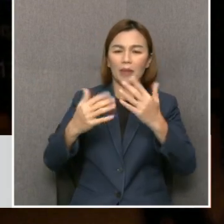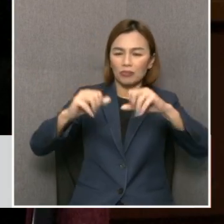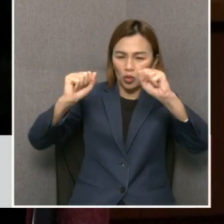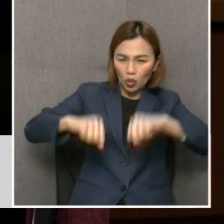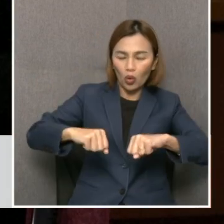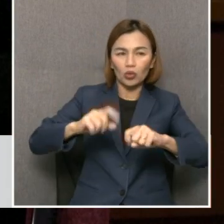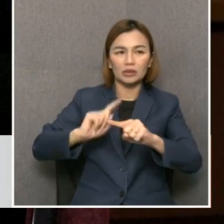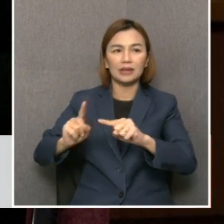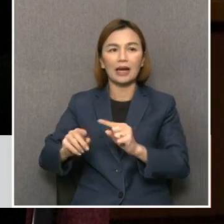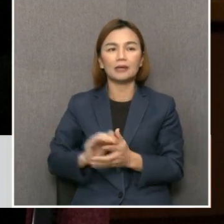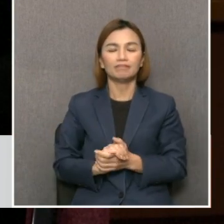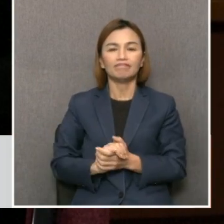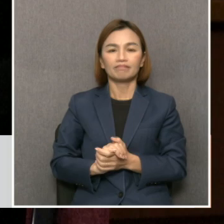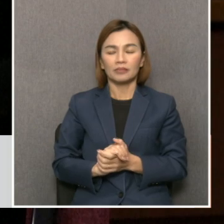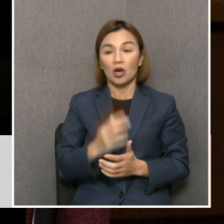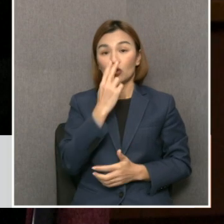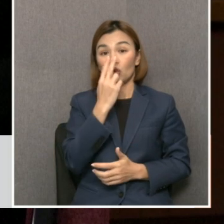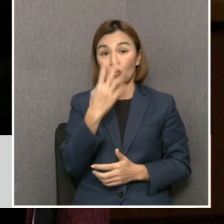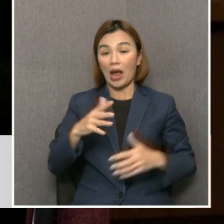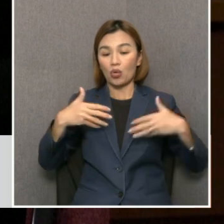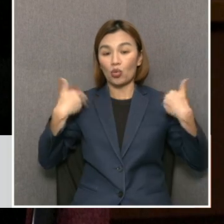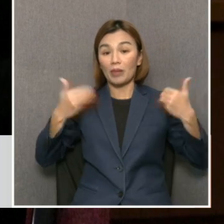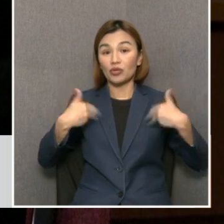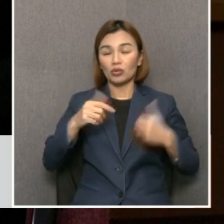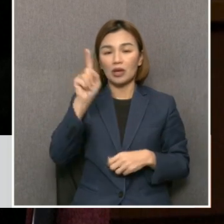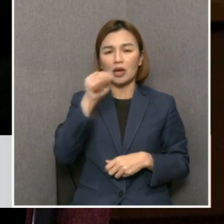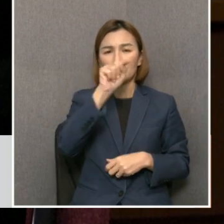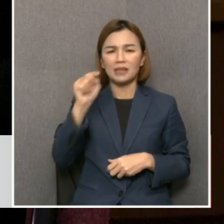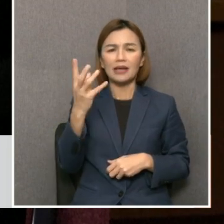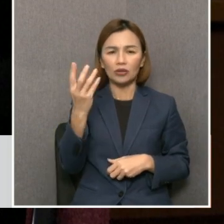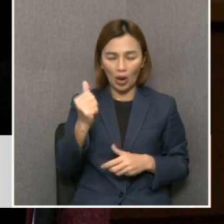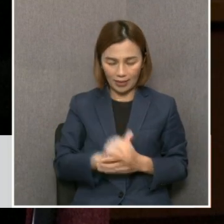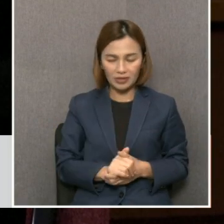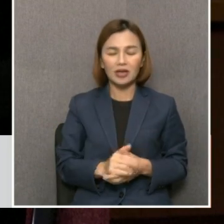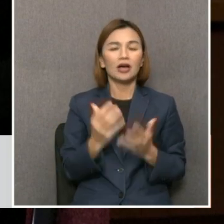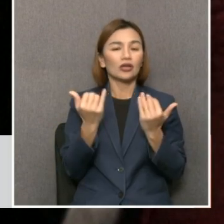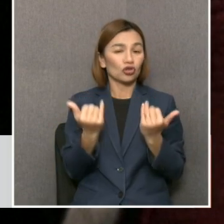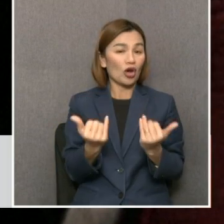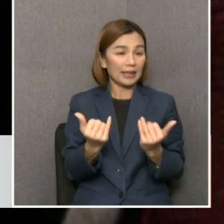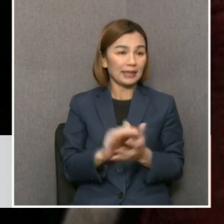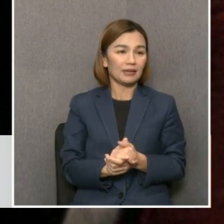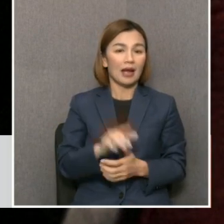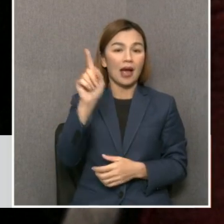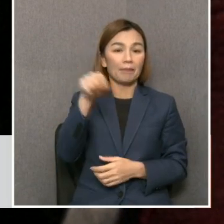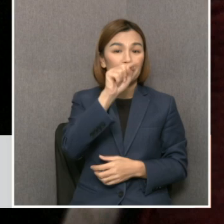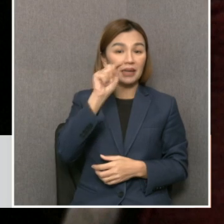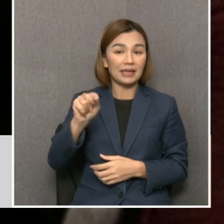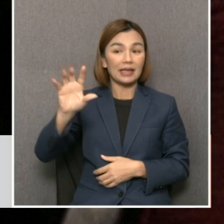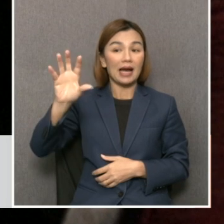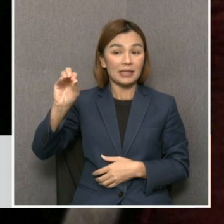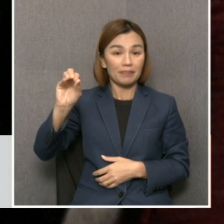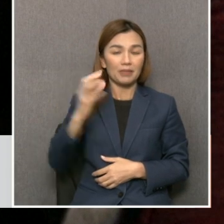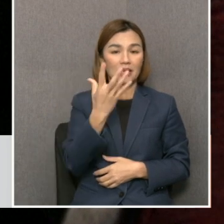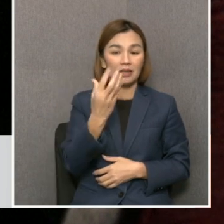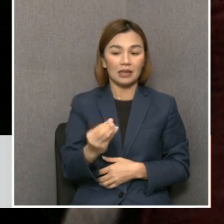ว่าถ้าวัดในแง่ของความสุขเป็นเปอร์เซ็นต์ขณะนี้เรามีความสุขแล้ว 50% ส่วนอีกครึ่งหนึ่งที่เหลือ